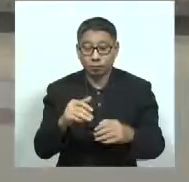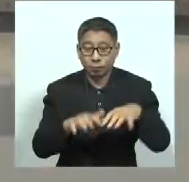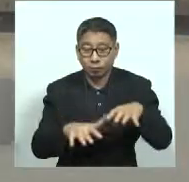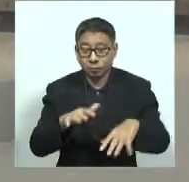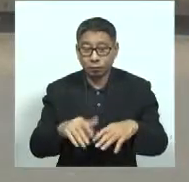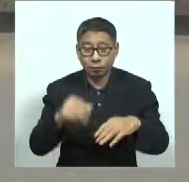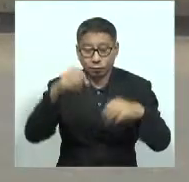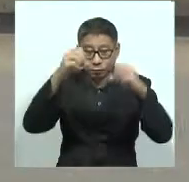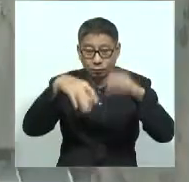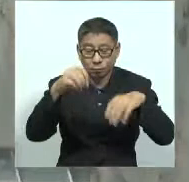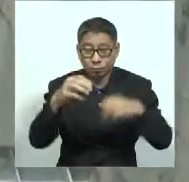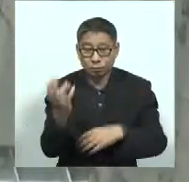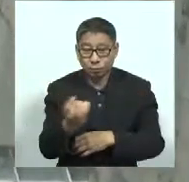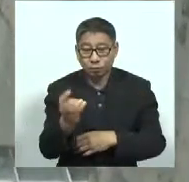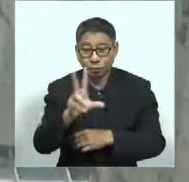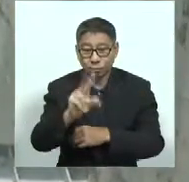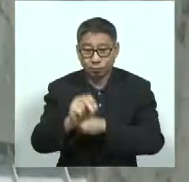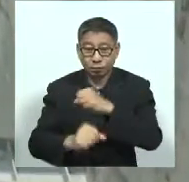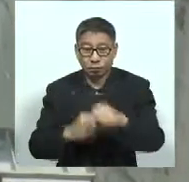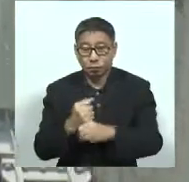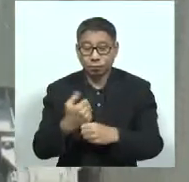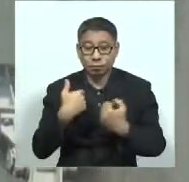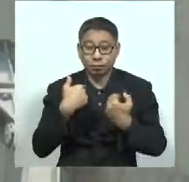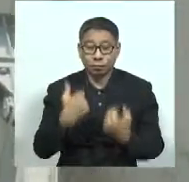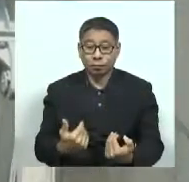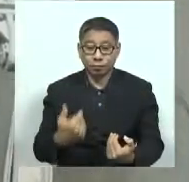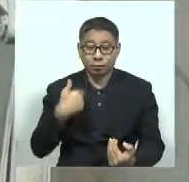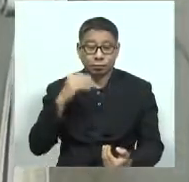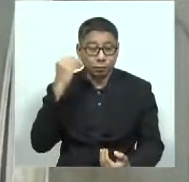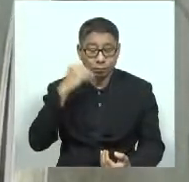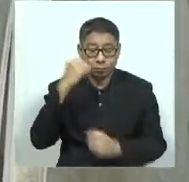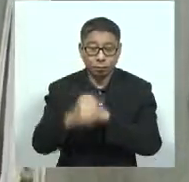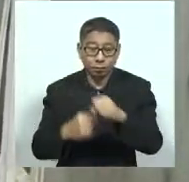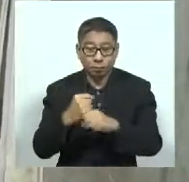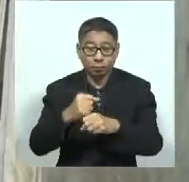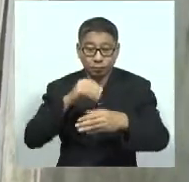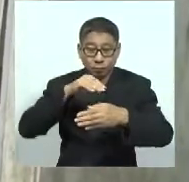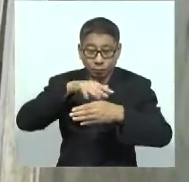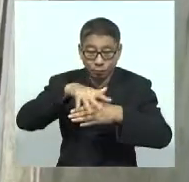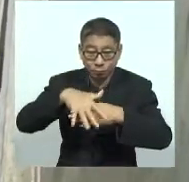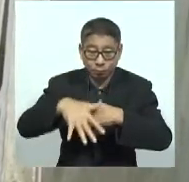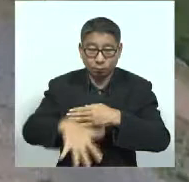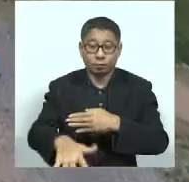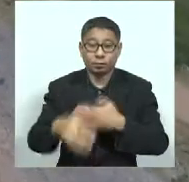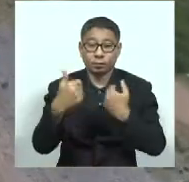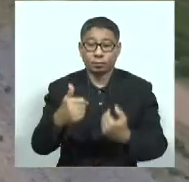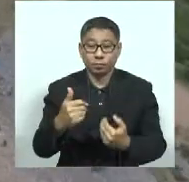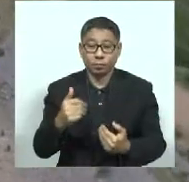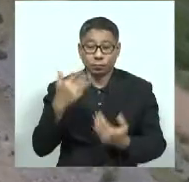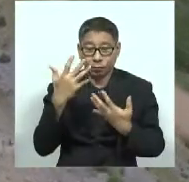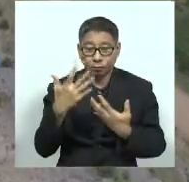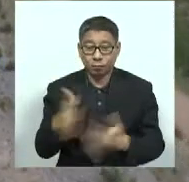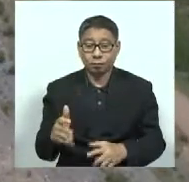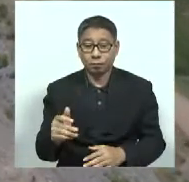ลี่ยของฝนต่ำที่สุดในรอบ30ปีและปกติในช่วงนี้ของทุกปีจะมีน้ำไหลเข้าสู่พื้นที่รองรับน้ำของเขื่อนบ้าง